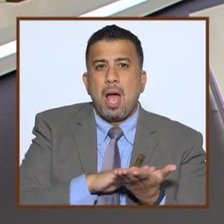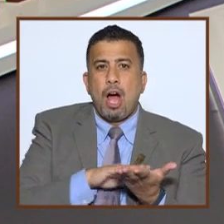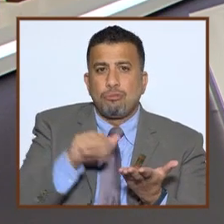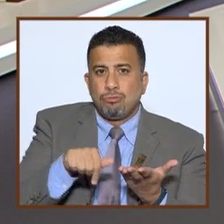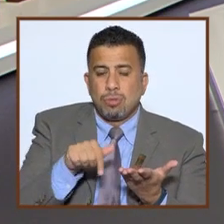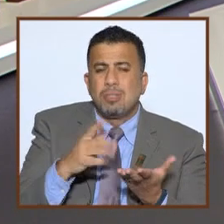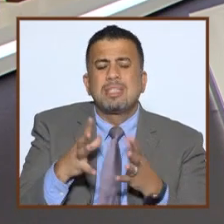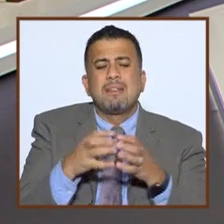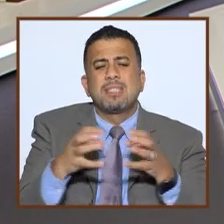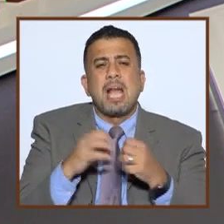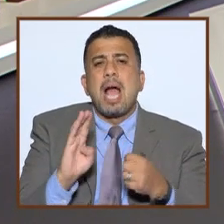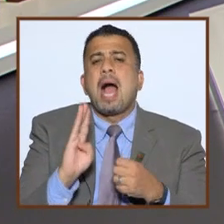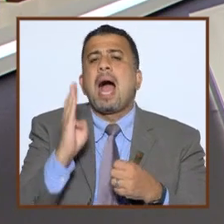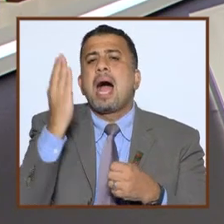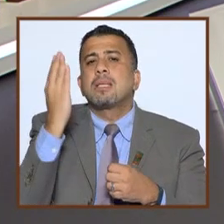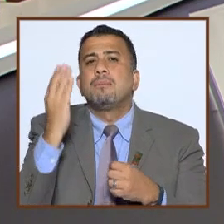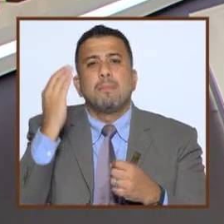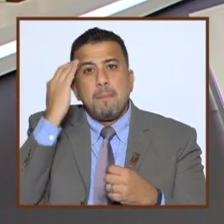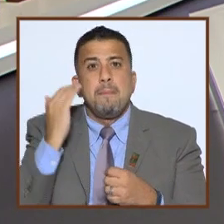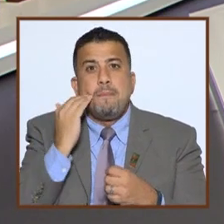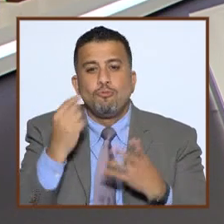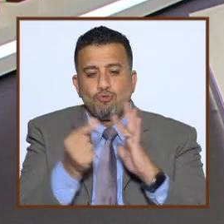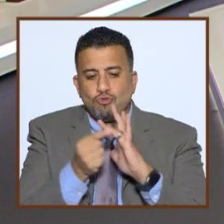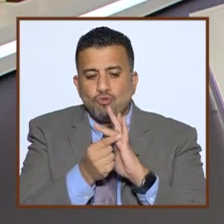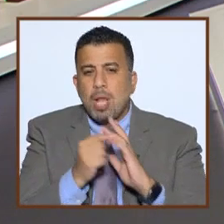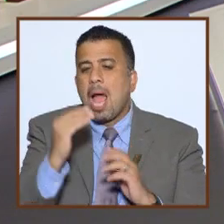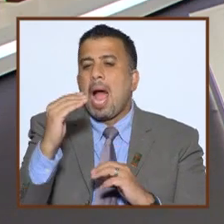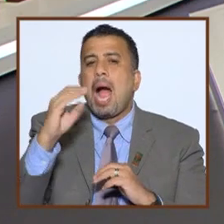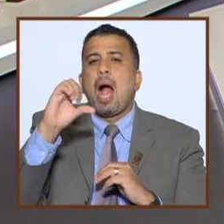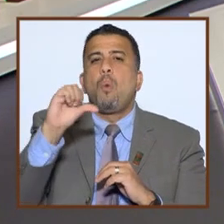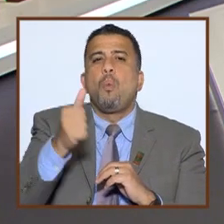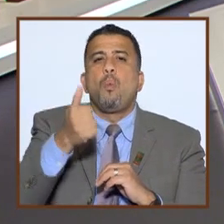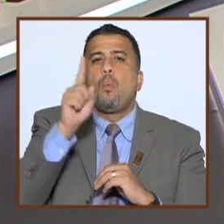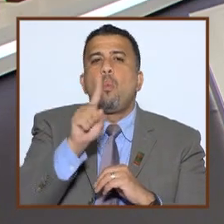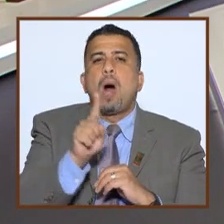شو التفسير يعني شكرا شيخ مرحبا